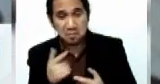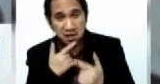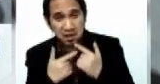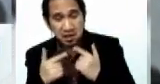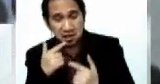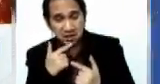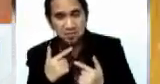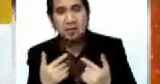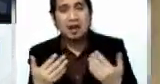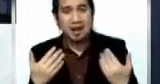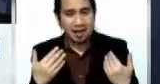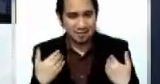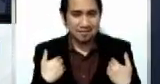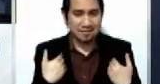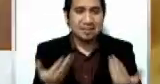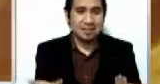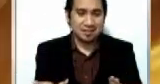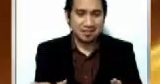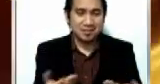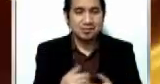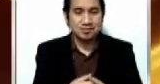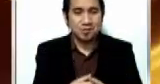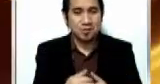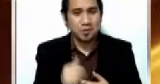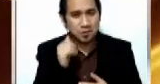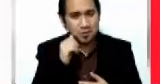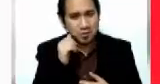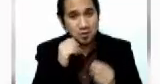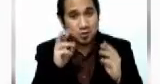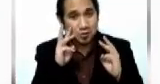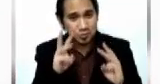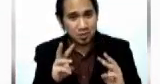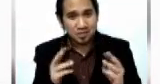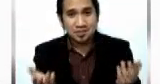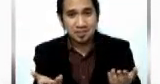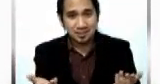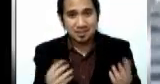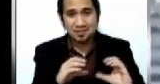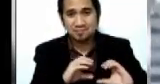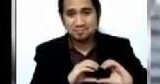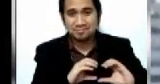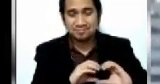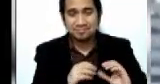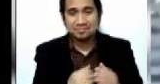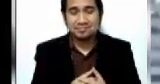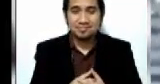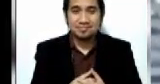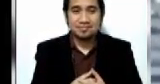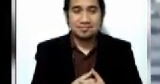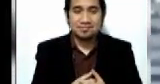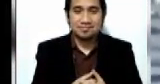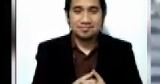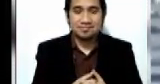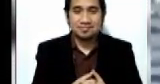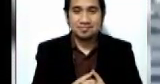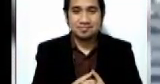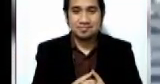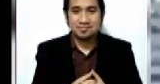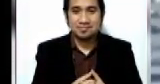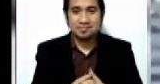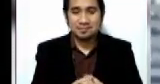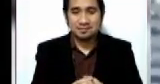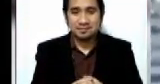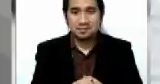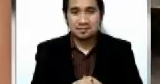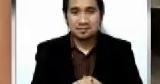got you covered. Tutok lang sa primetime shows dito lang sa Kapuso Network. Nelson Canlas, updated sa Showbiz